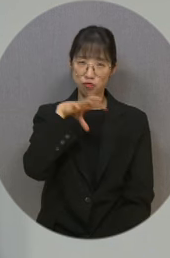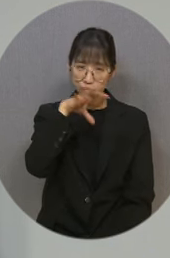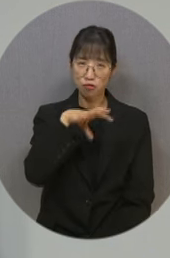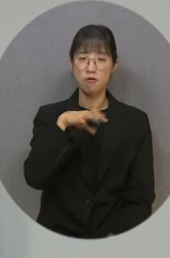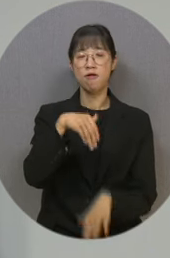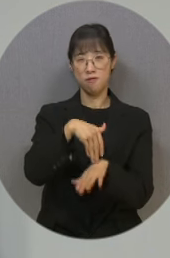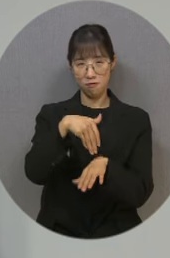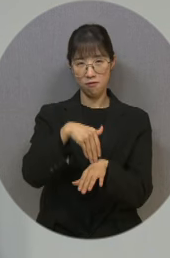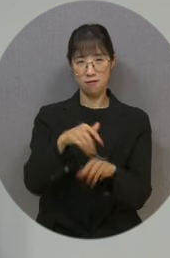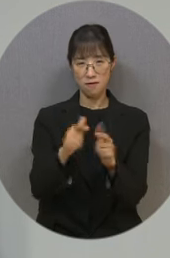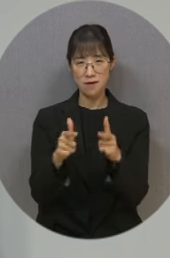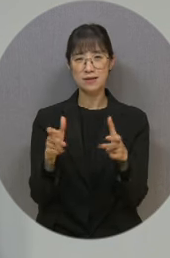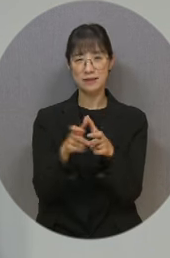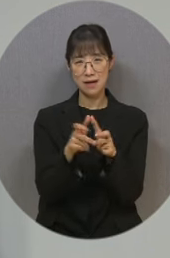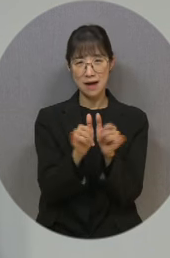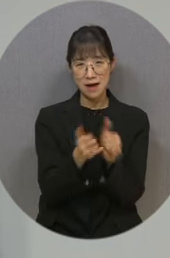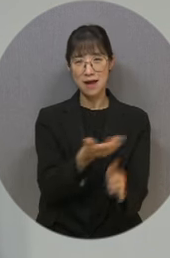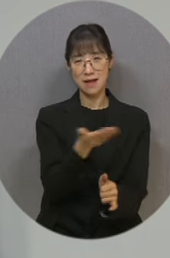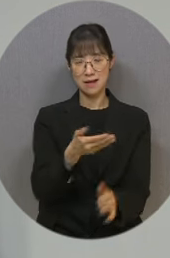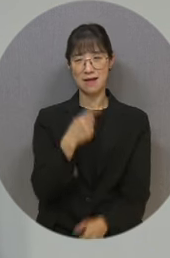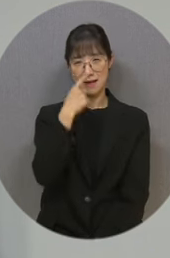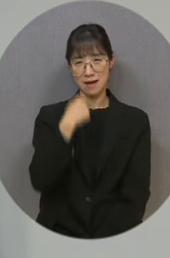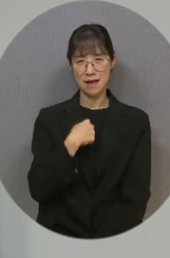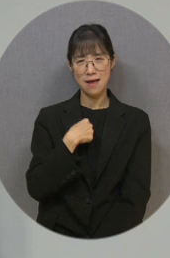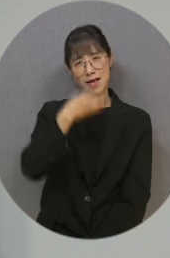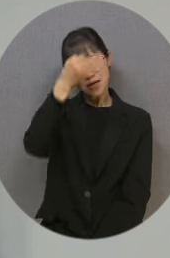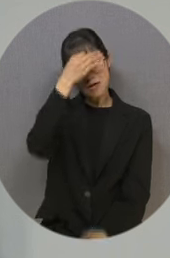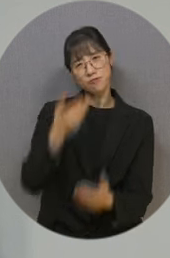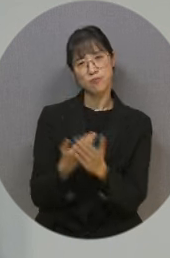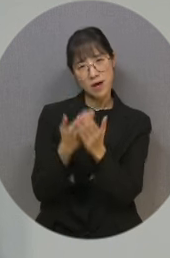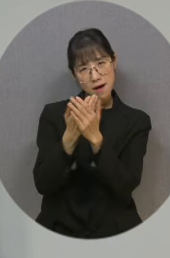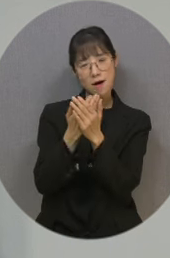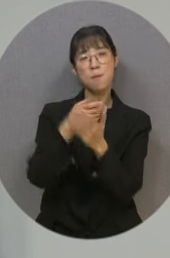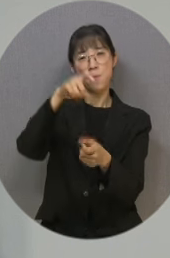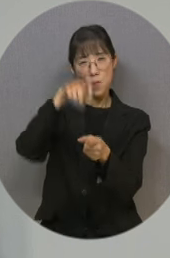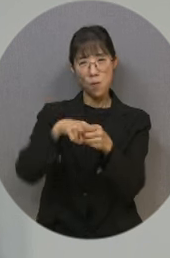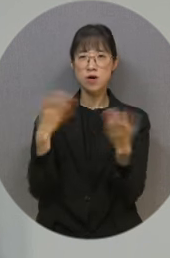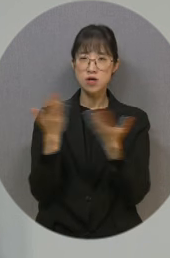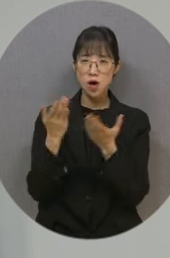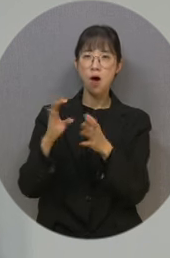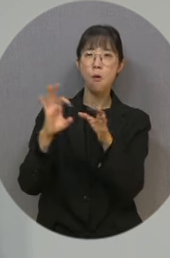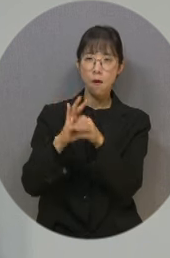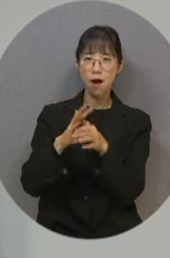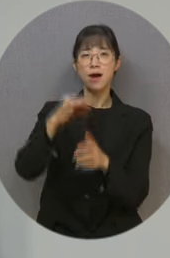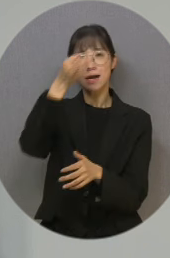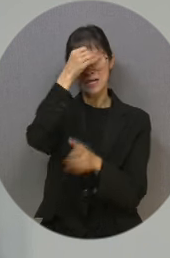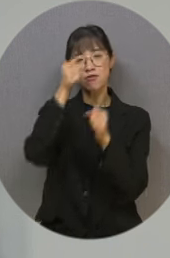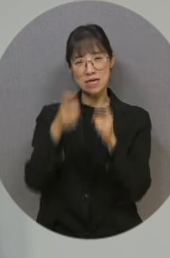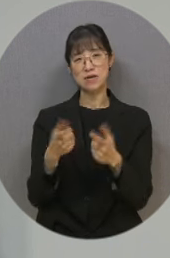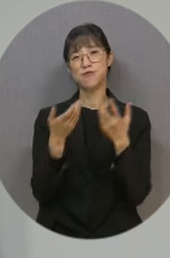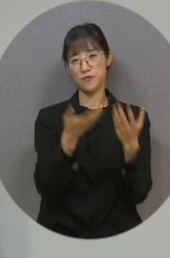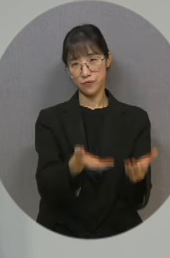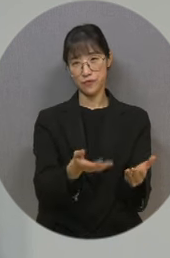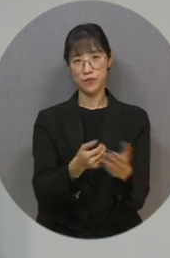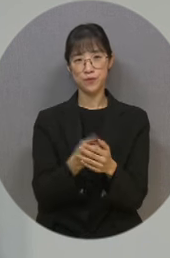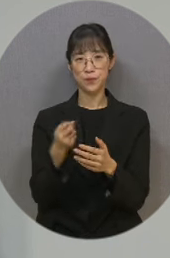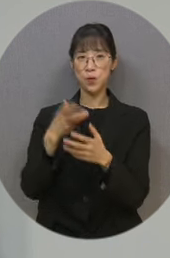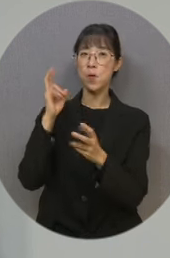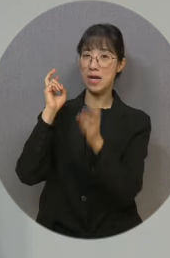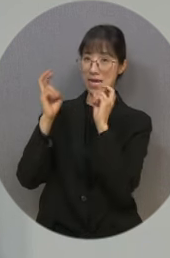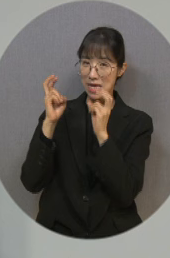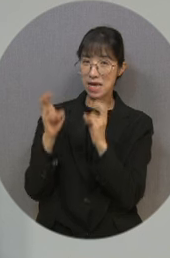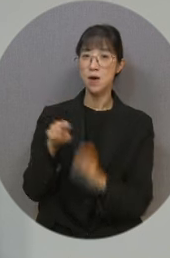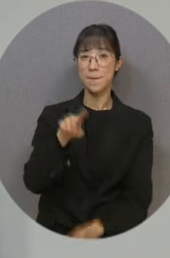여러 가지 장애인분들이 자리 받는데 필요한 취업의 그런 기회를 제공하고 기업에